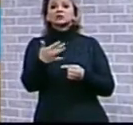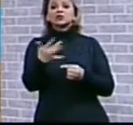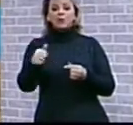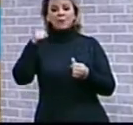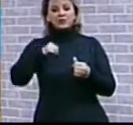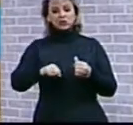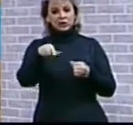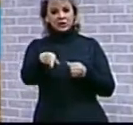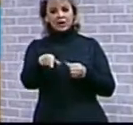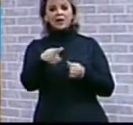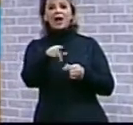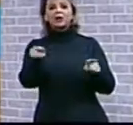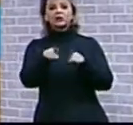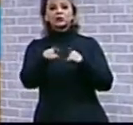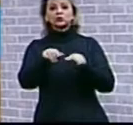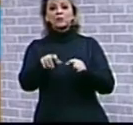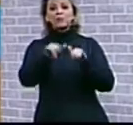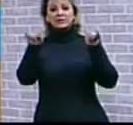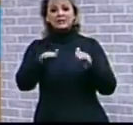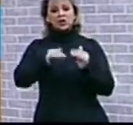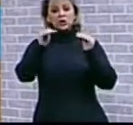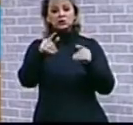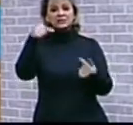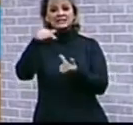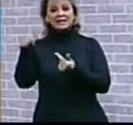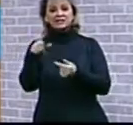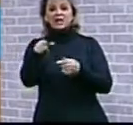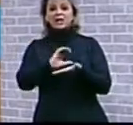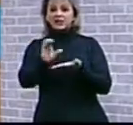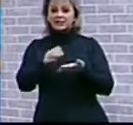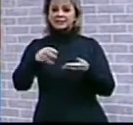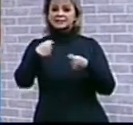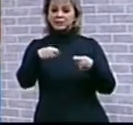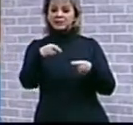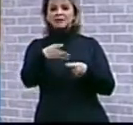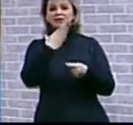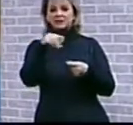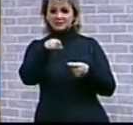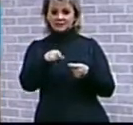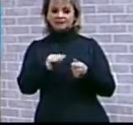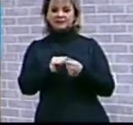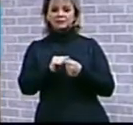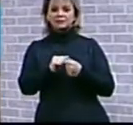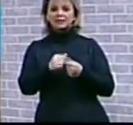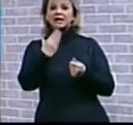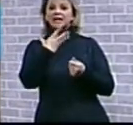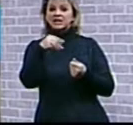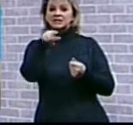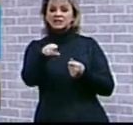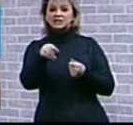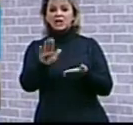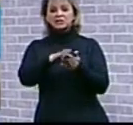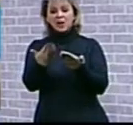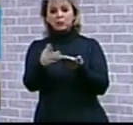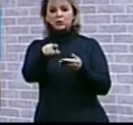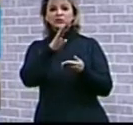жира, и они, ну, тоже быстро растут. Поэтому, соответственно, рынок сбыта, ну, и они красивые. Красавицы с